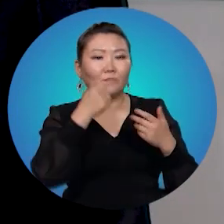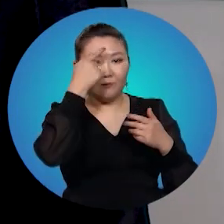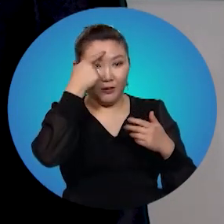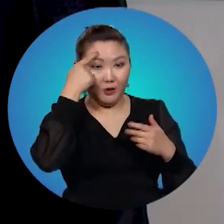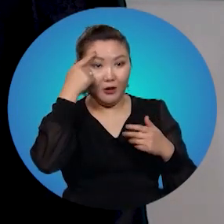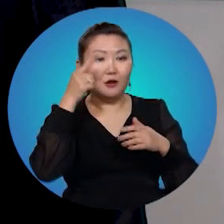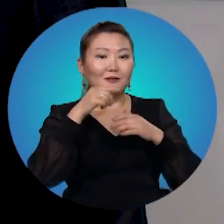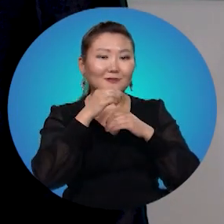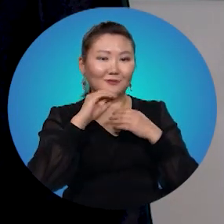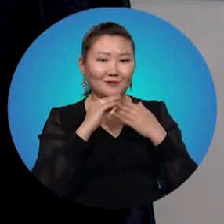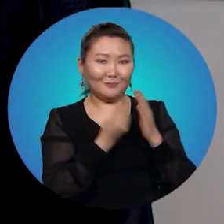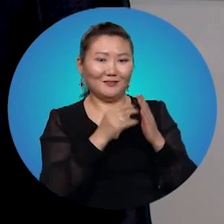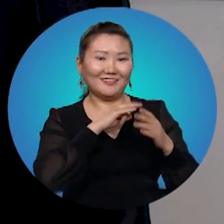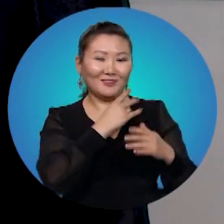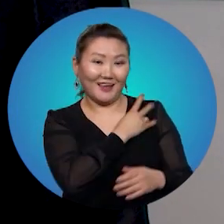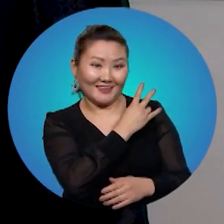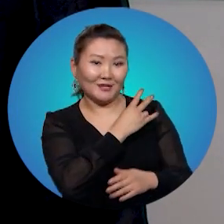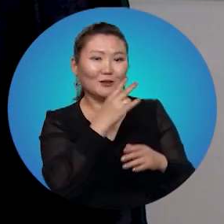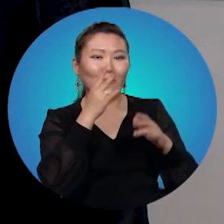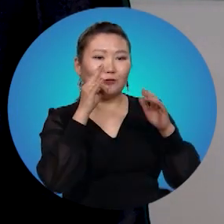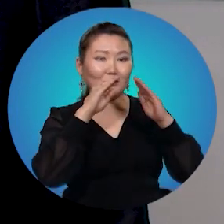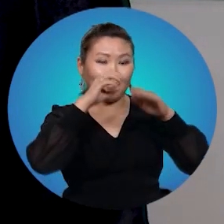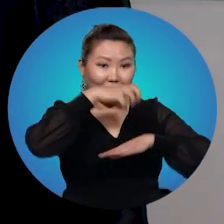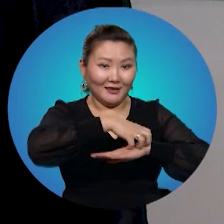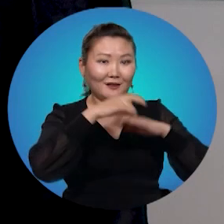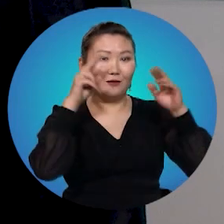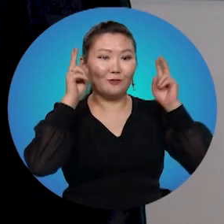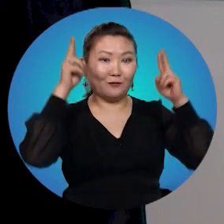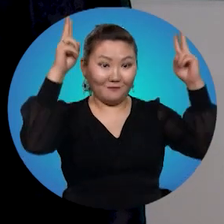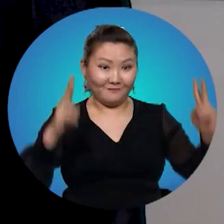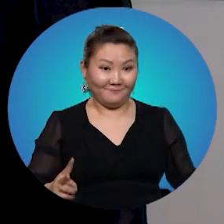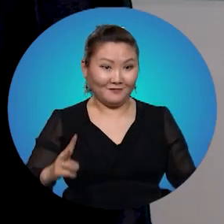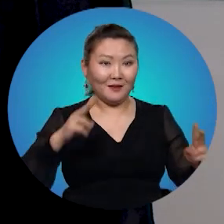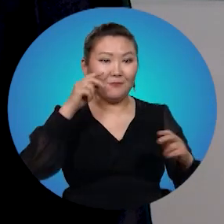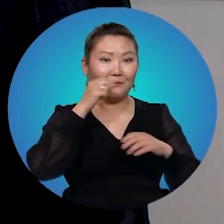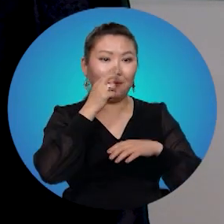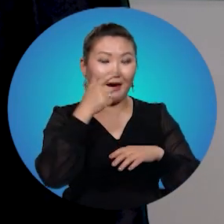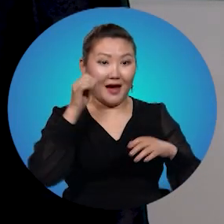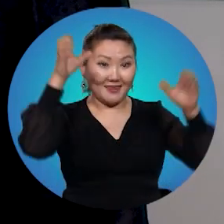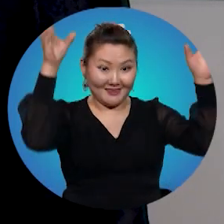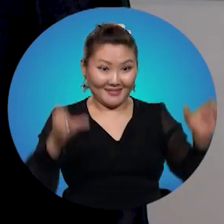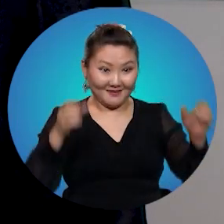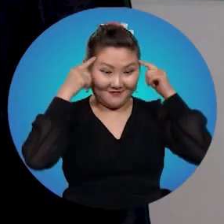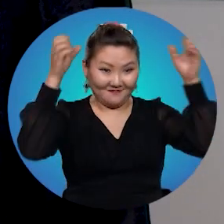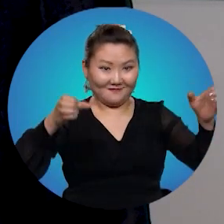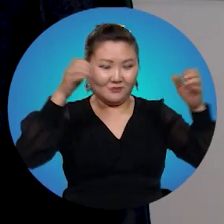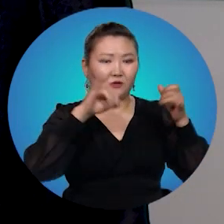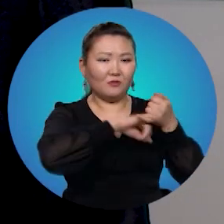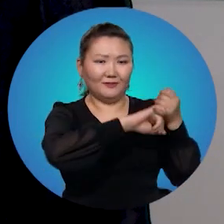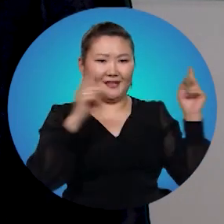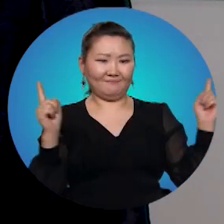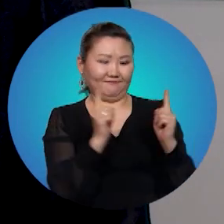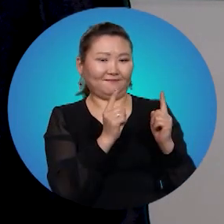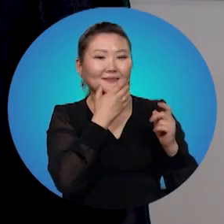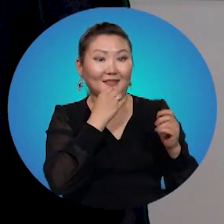ноён нуруу гэрийн хоёр баг нь мэт эхнэр нөхөр хоёр бол ойлголцол хүндэтгэл хоёр юм аа. Ер нь хайрлна гэдэг бол